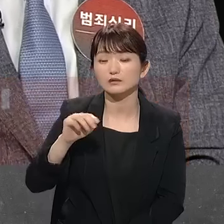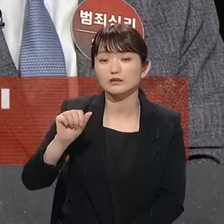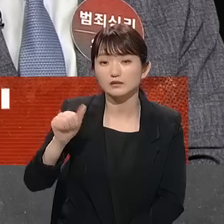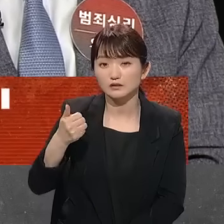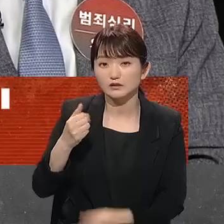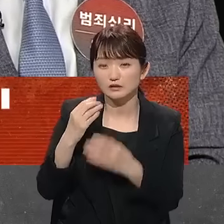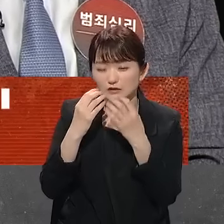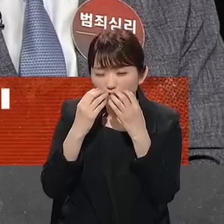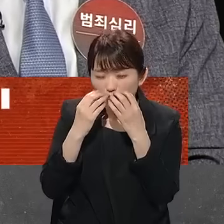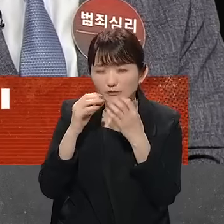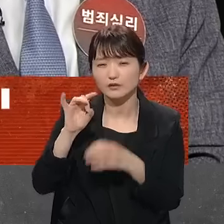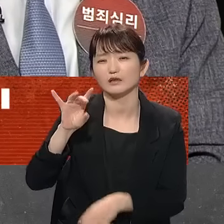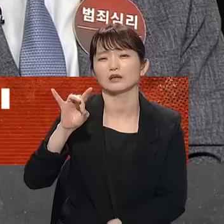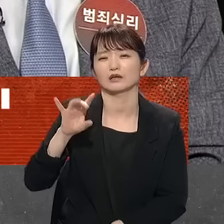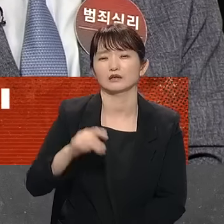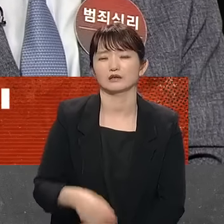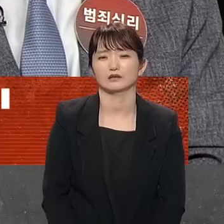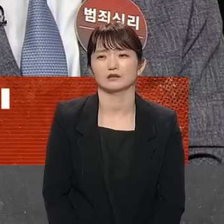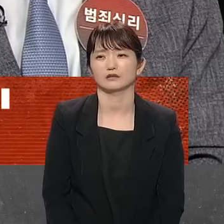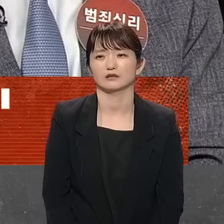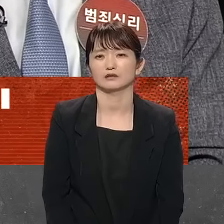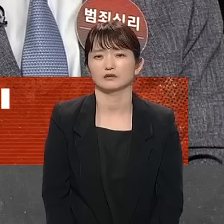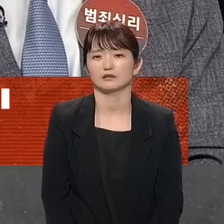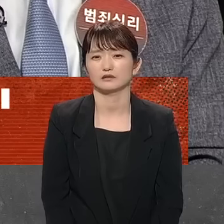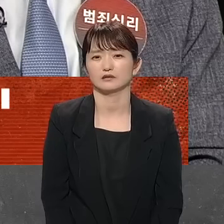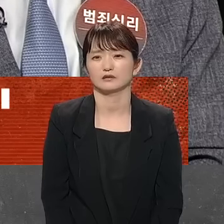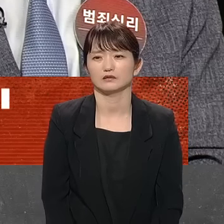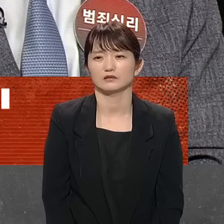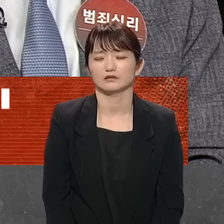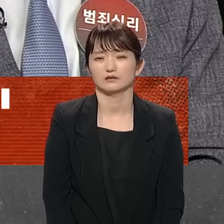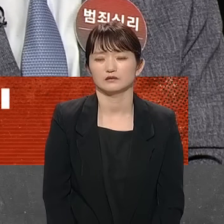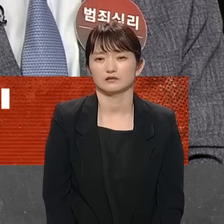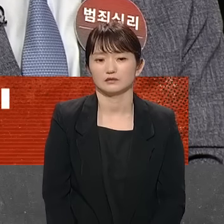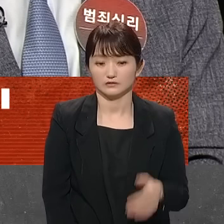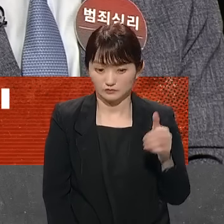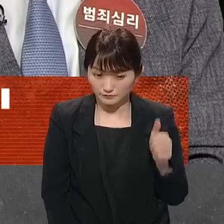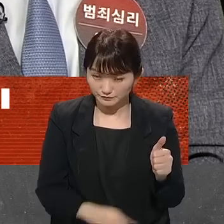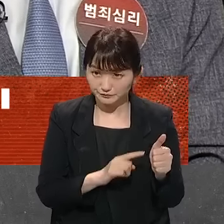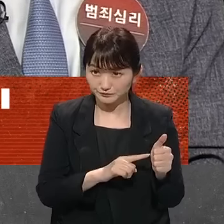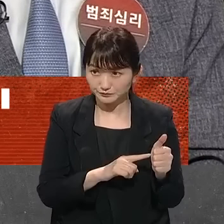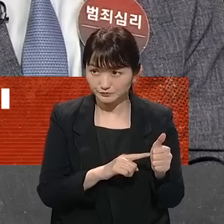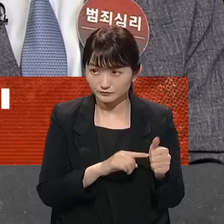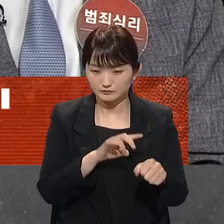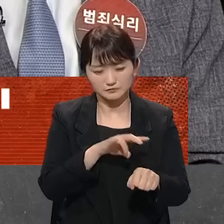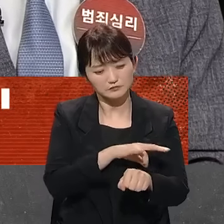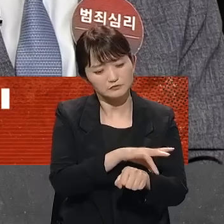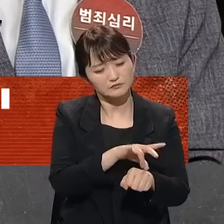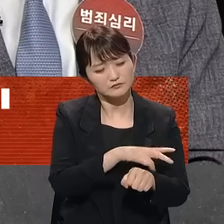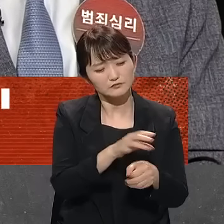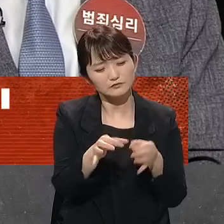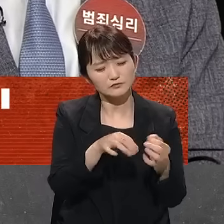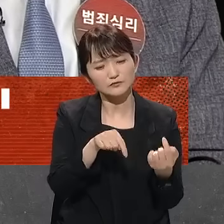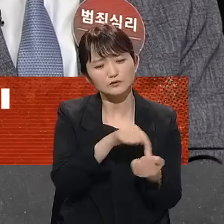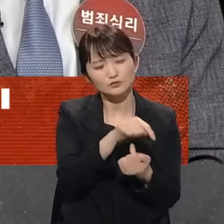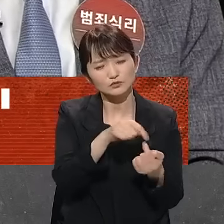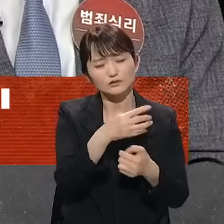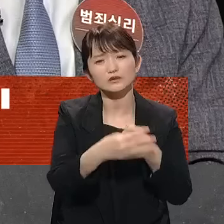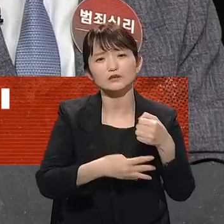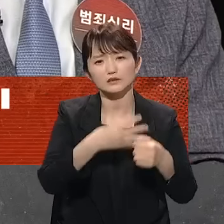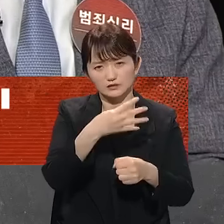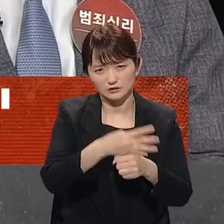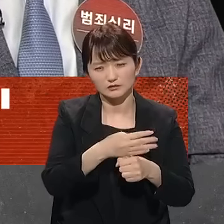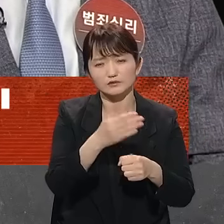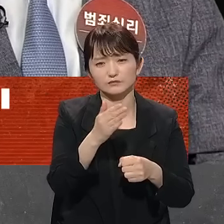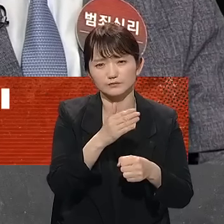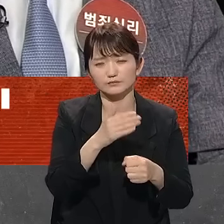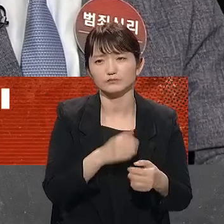3,500원짜리 햄버거 하나였습니다. 이 이제 그 사장님이 편의점을 한 4년 정도 운영을 갖다 쭉 해왔었었는데 당시